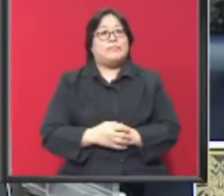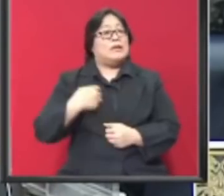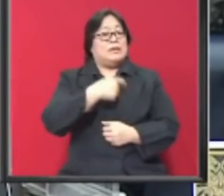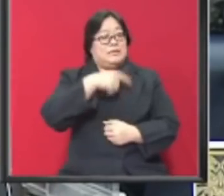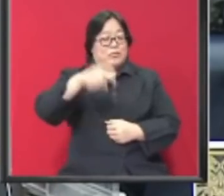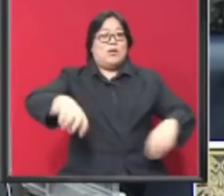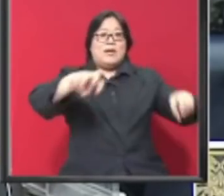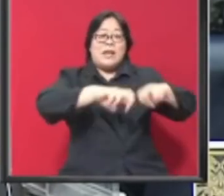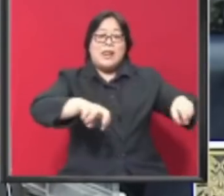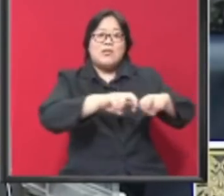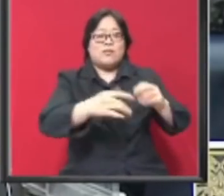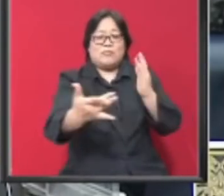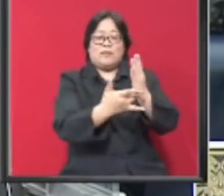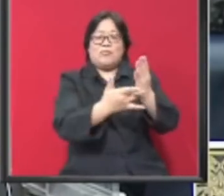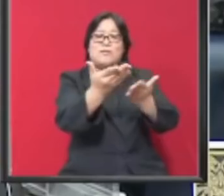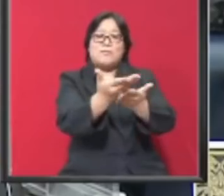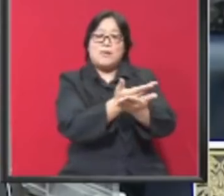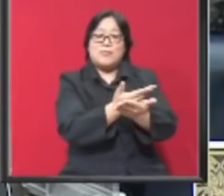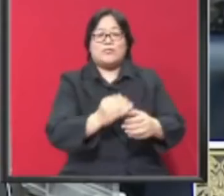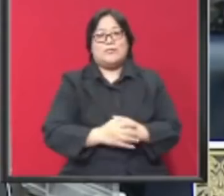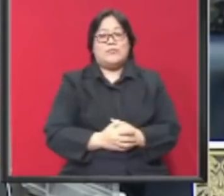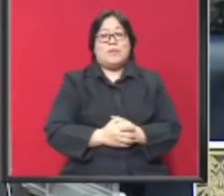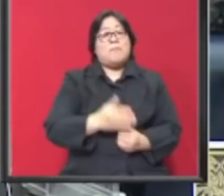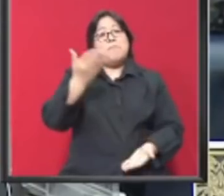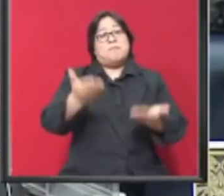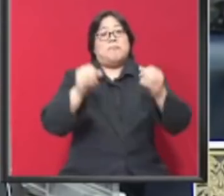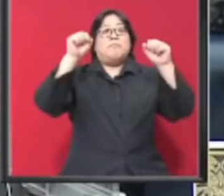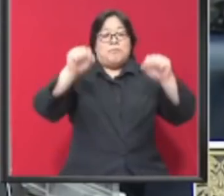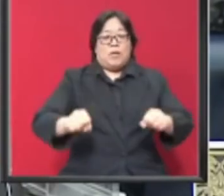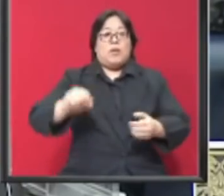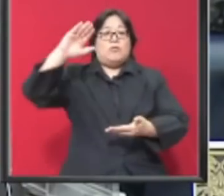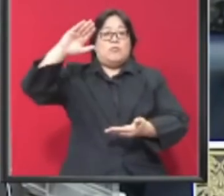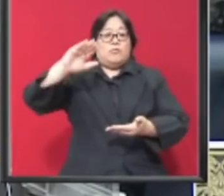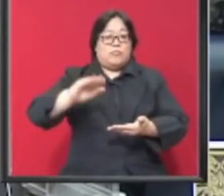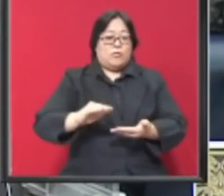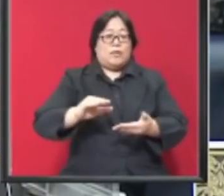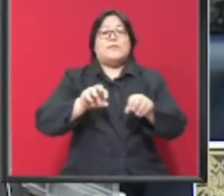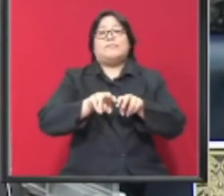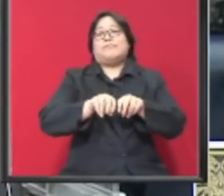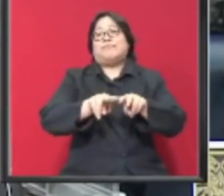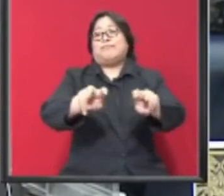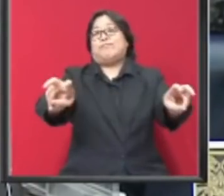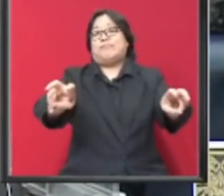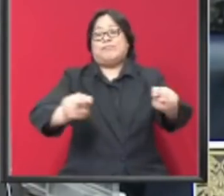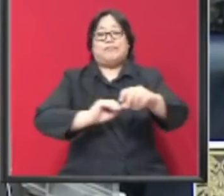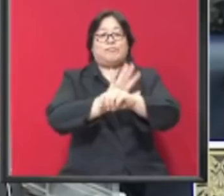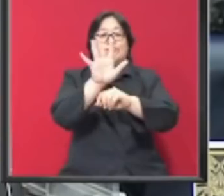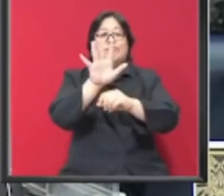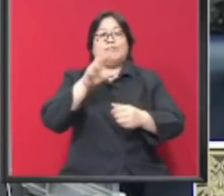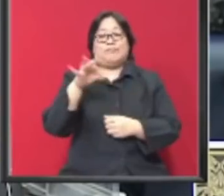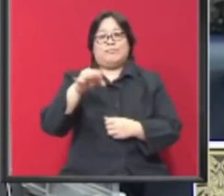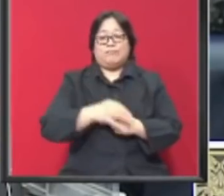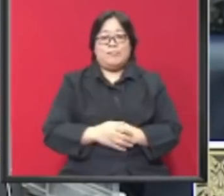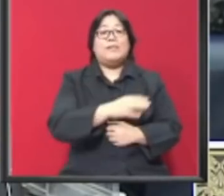juga perlu kaji teknologi baru yang mungkin boleh kurangkan jangkitan Penyakit ini